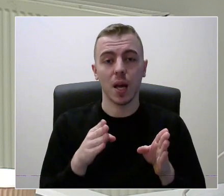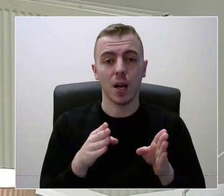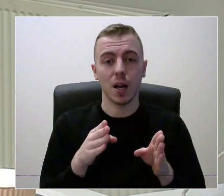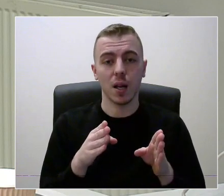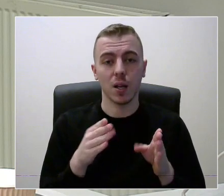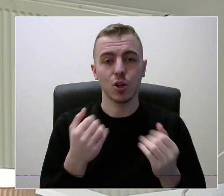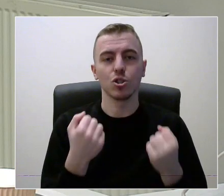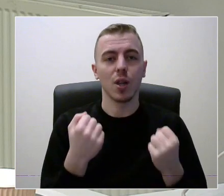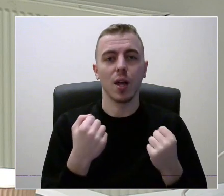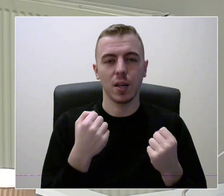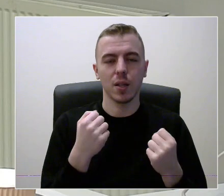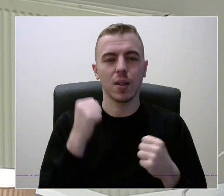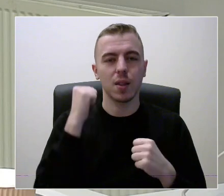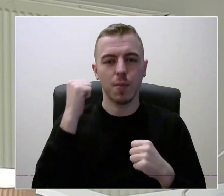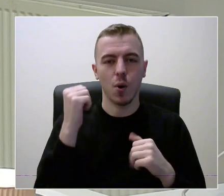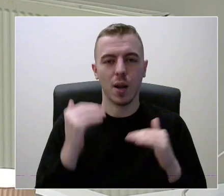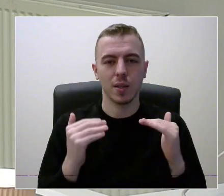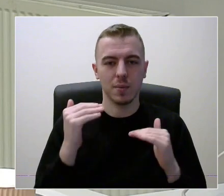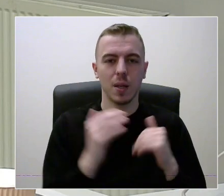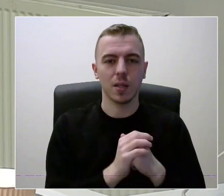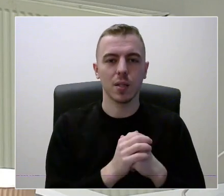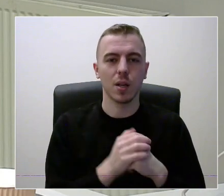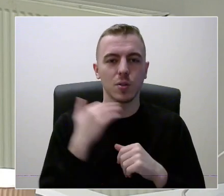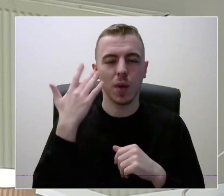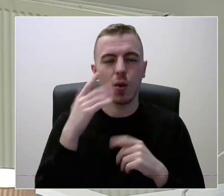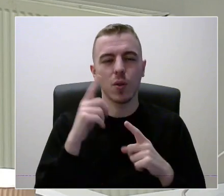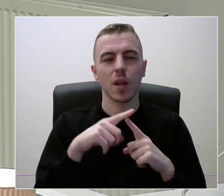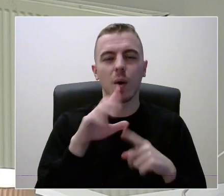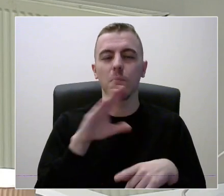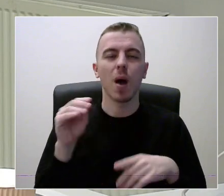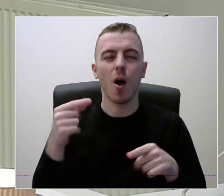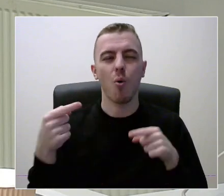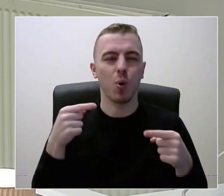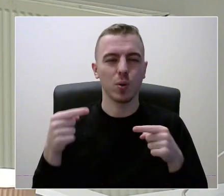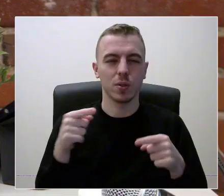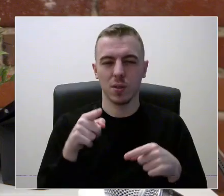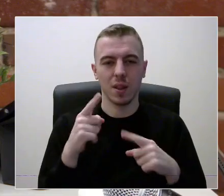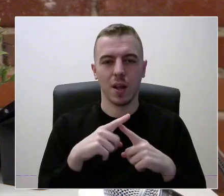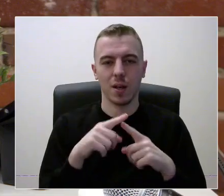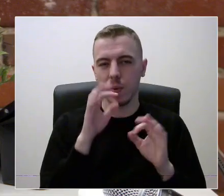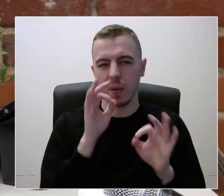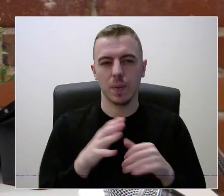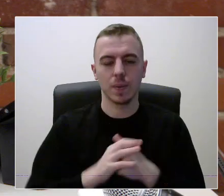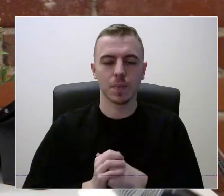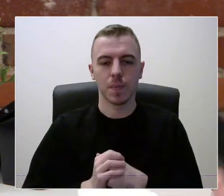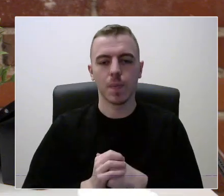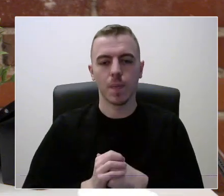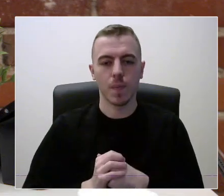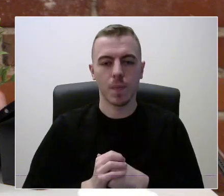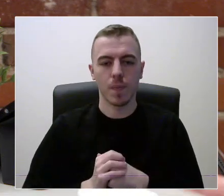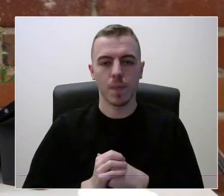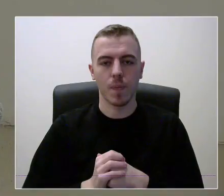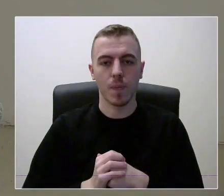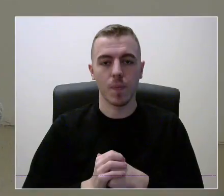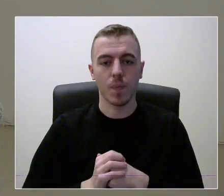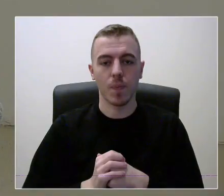išlaikyti demokratinį balansą, nes aš manau, kad taryba be opozicijos, na, tokia ir taryba. Gerai. Tu turit repliką, jo? Tai